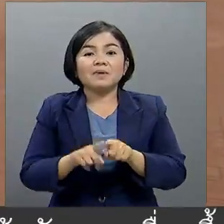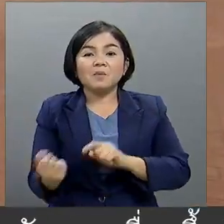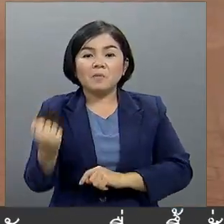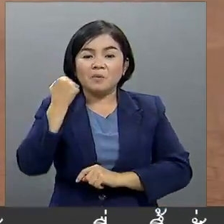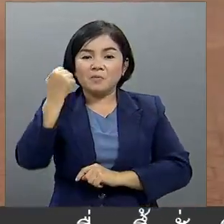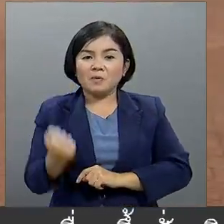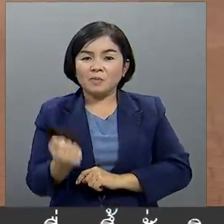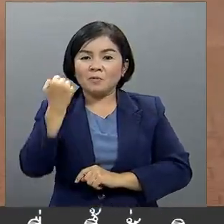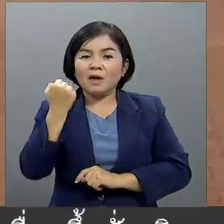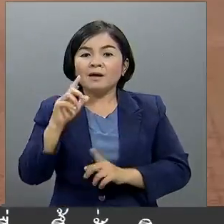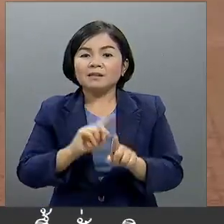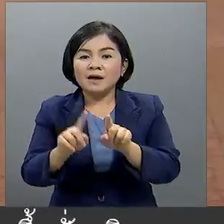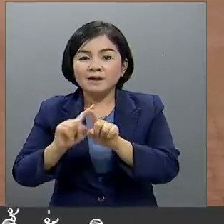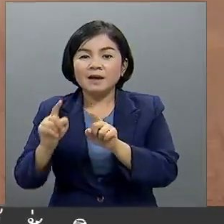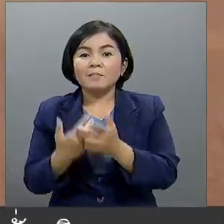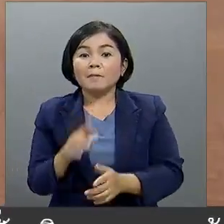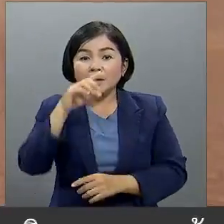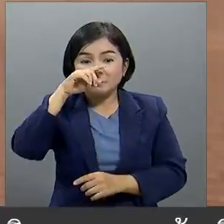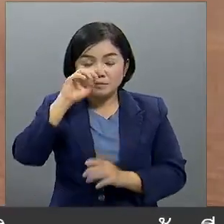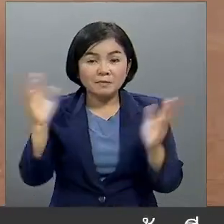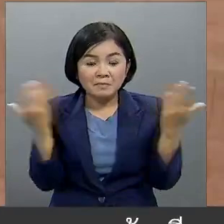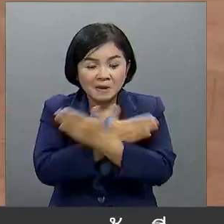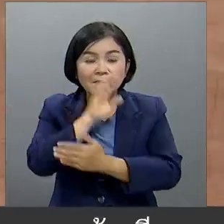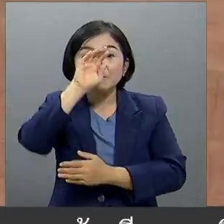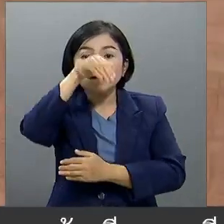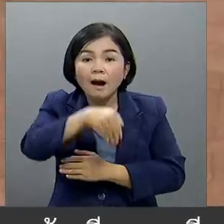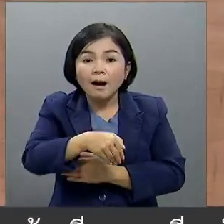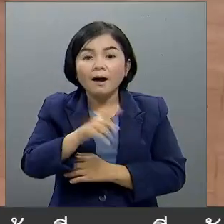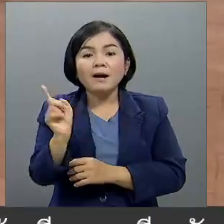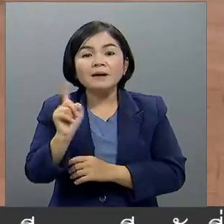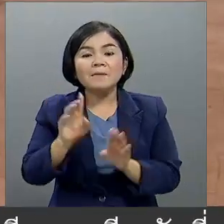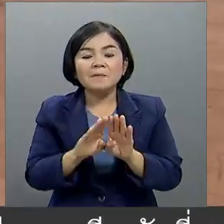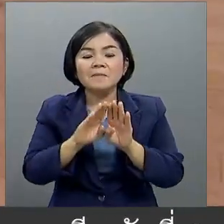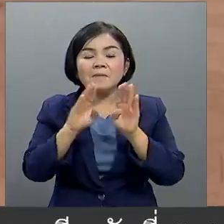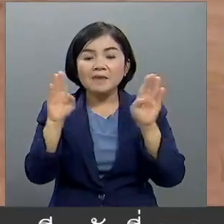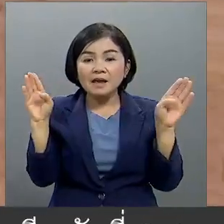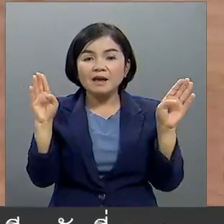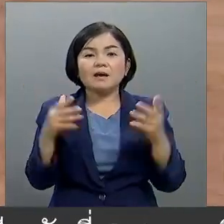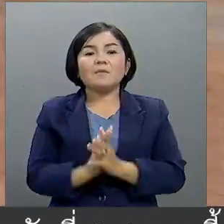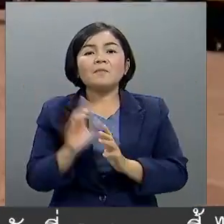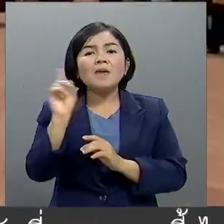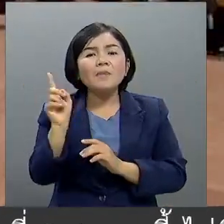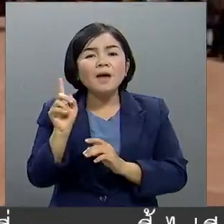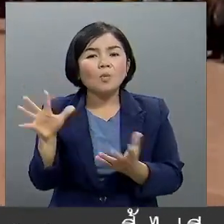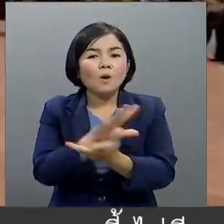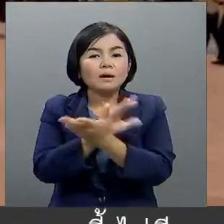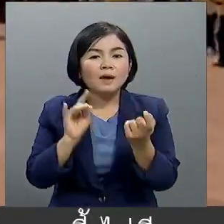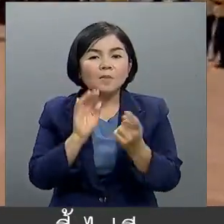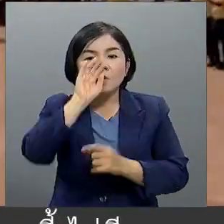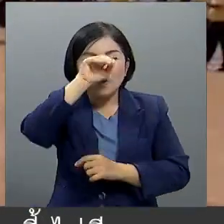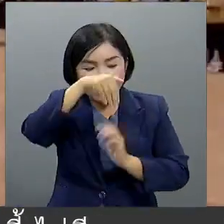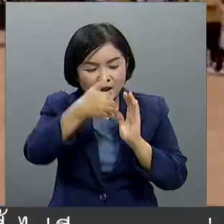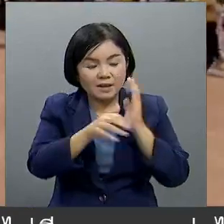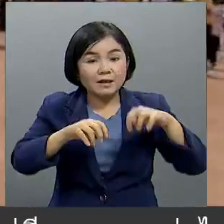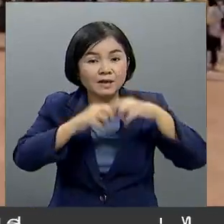ถือป้ายเมื่อกี้เป็นช้างนะคะเป็นการเปิดนิทรรศการพิพิธภัณฑ์โครงการโลกของช้างจังหวัดสุรินทร์นี่คือขบวนพาเหรด